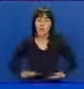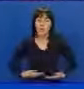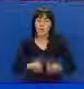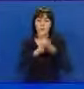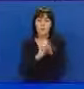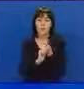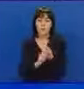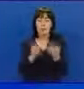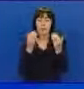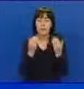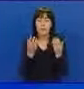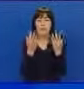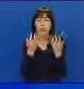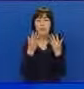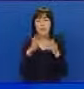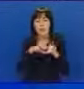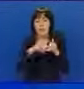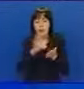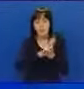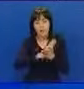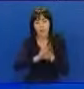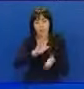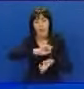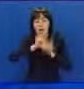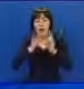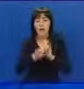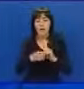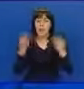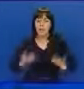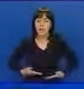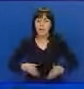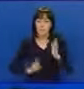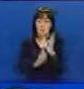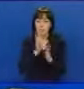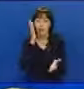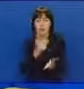Демек, соқтықпалы соқпақты жерді тегіс жолға айналдырғандар тіршіліктің